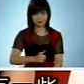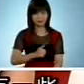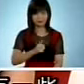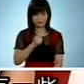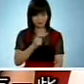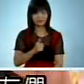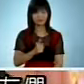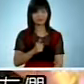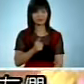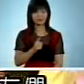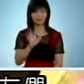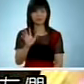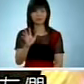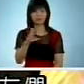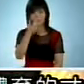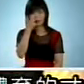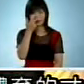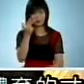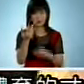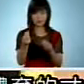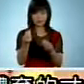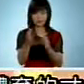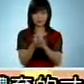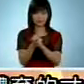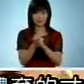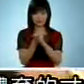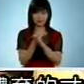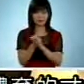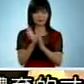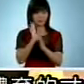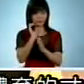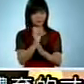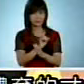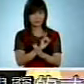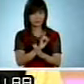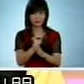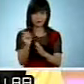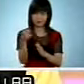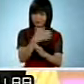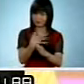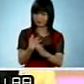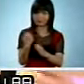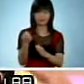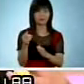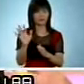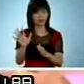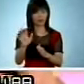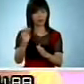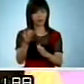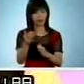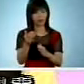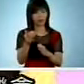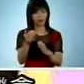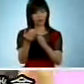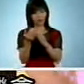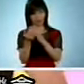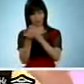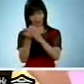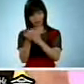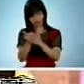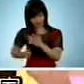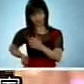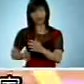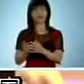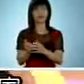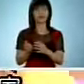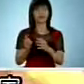我们的确有一些不太方便的朋友们，如果你本身有一些这个体育的才能，然后可是呢又怯于出门，就有这样一个机